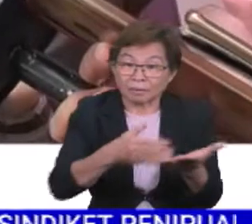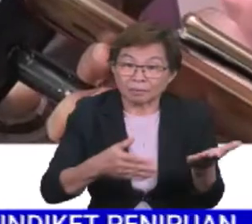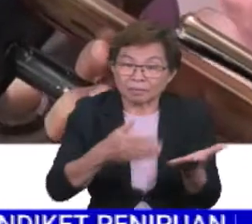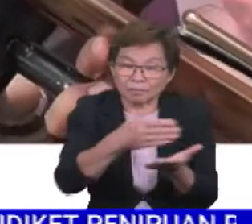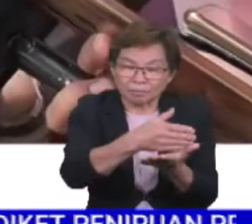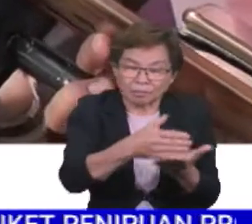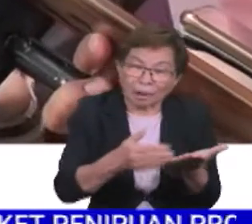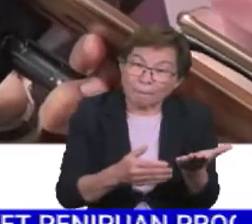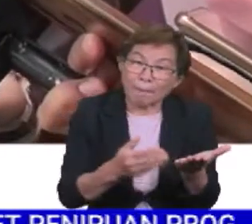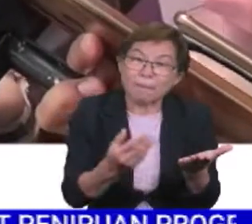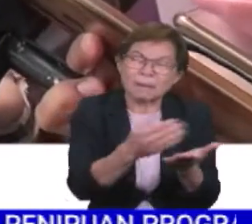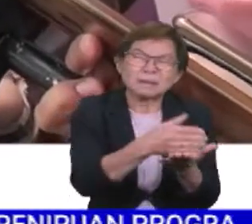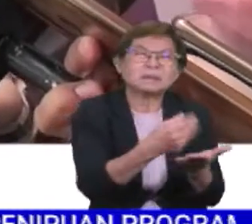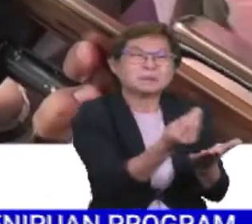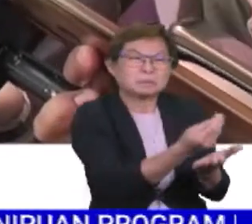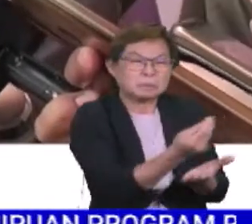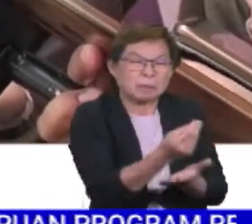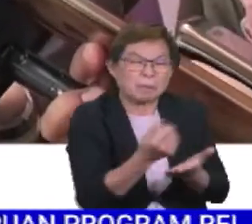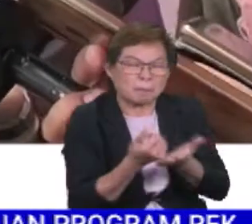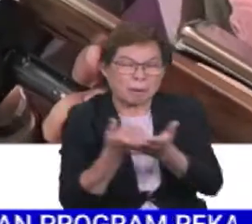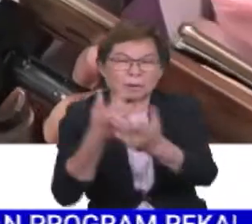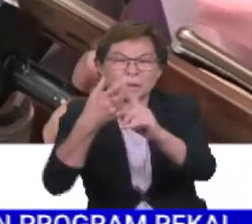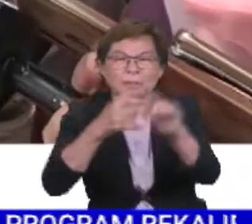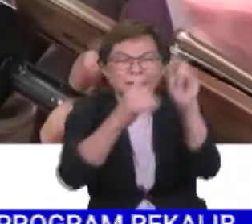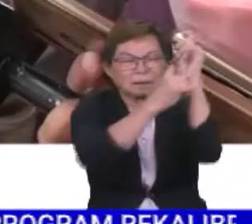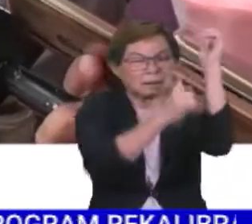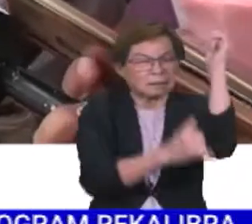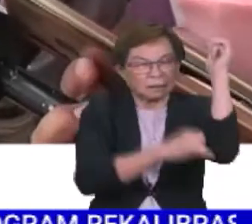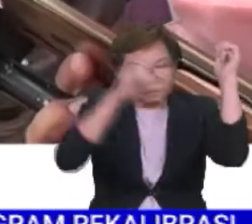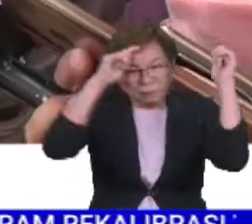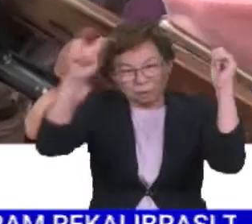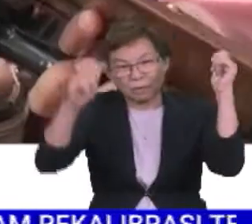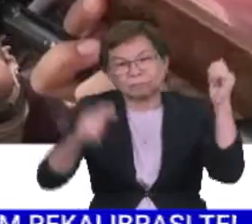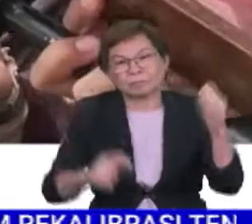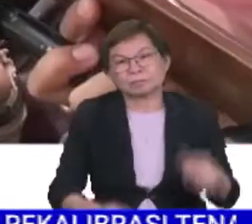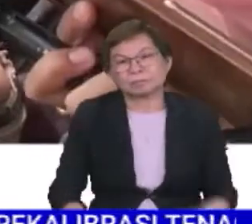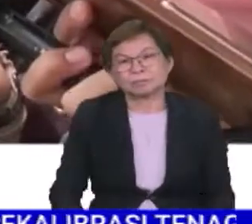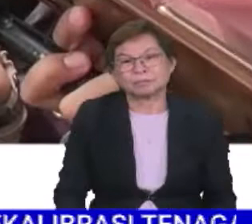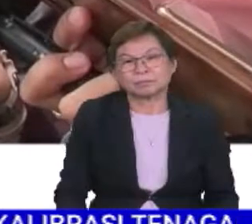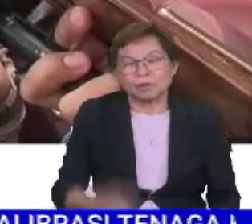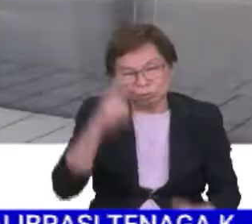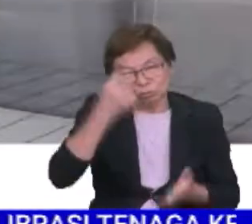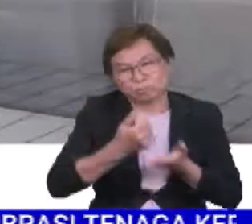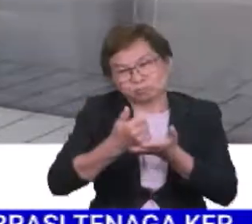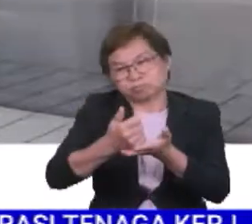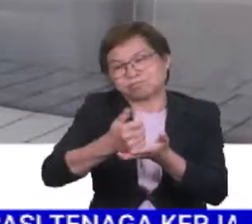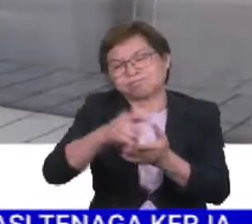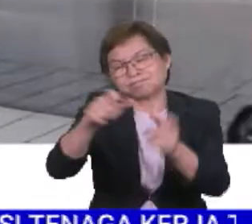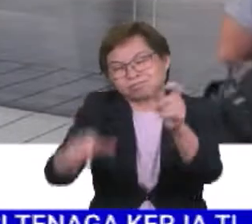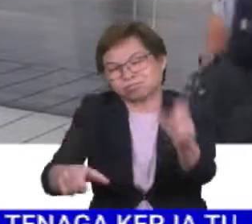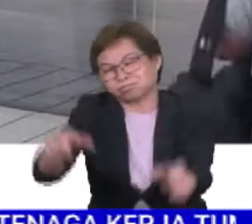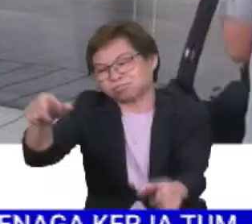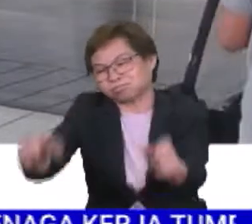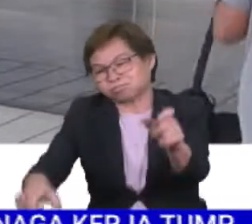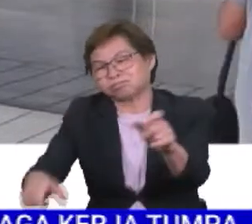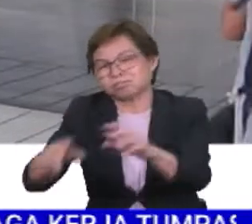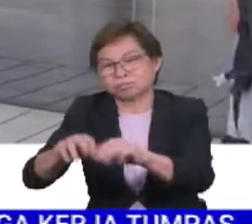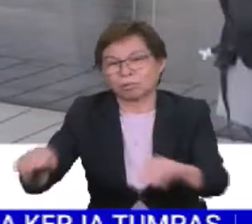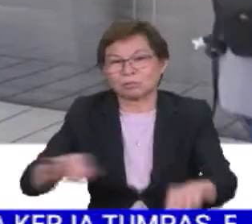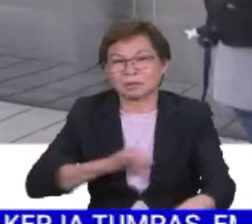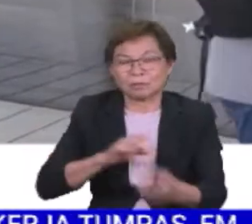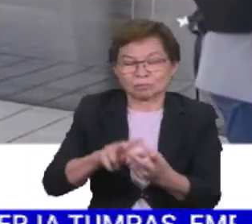about to bantuan devadav Tak aya samping anu lalu kalian ini Paling unique says